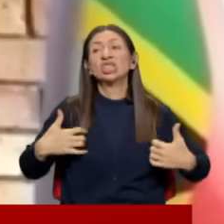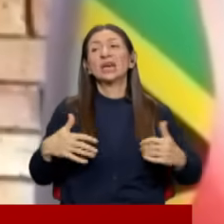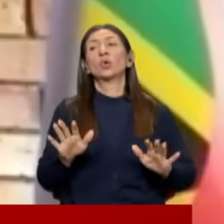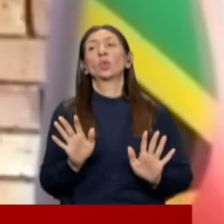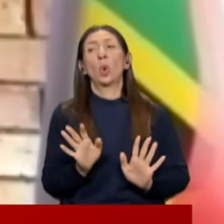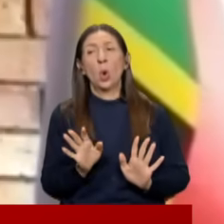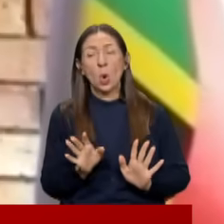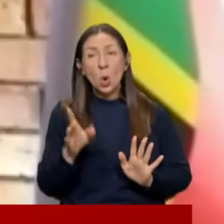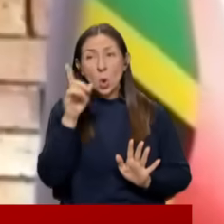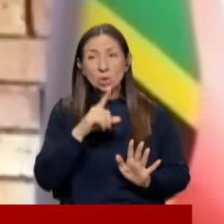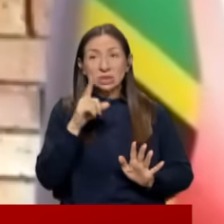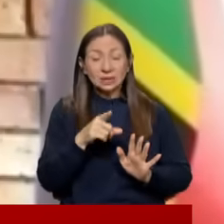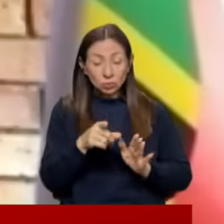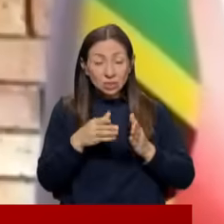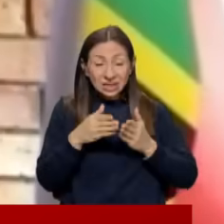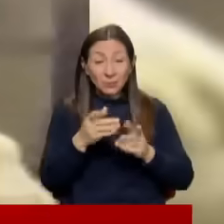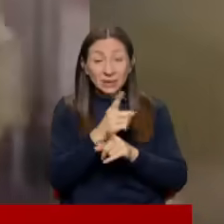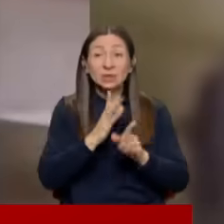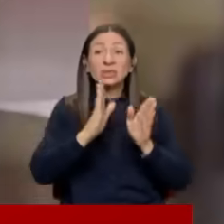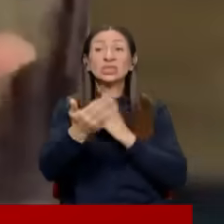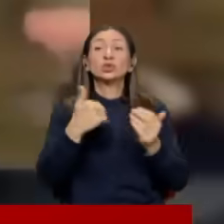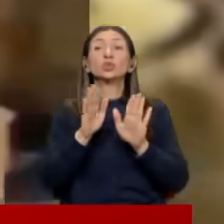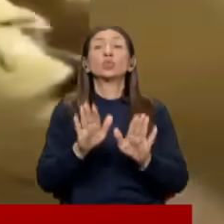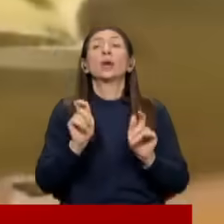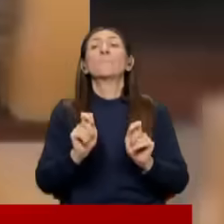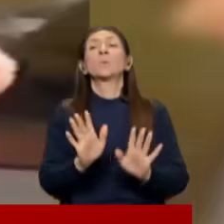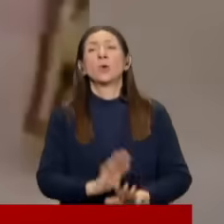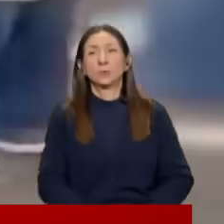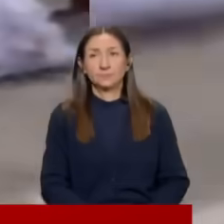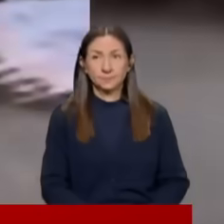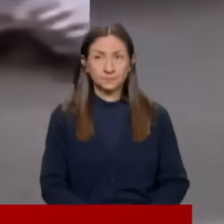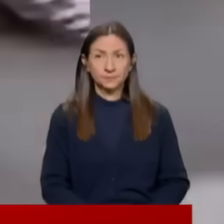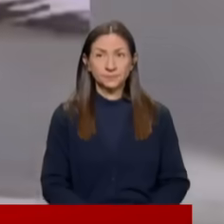cesaretleri olmadığından GM'nin gidişini durdurmuyorlar.